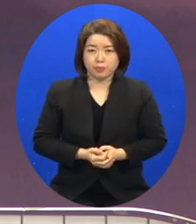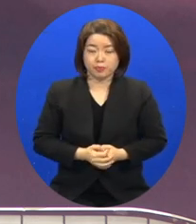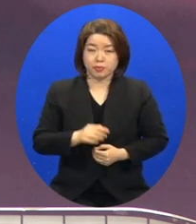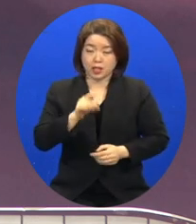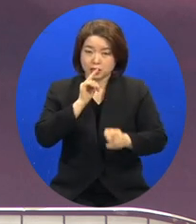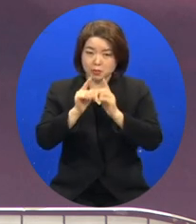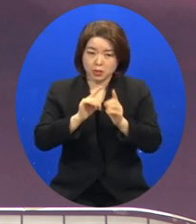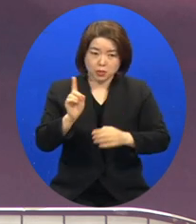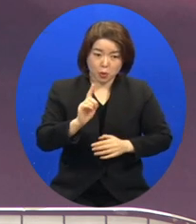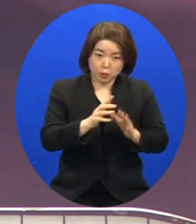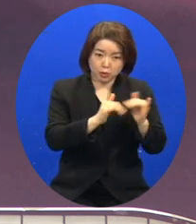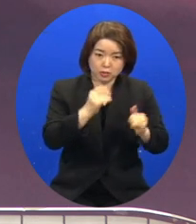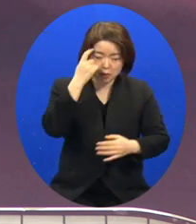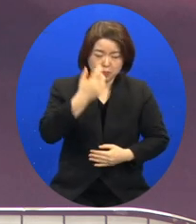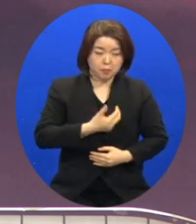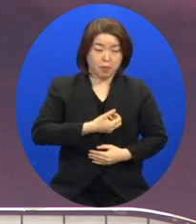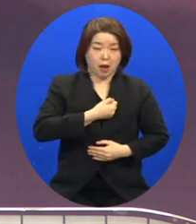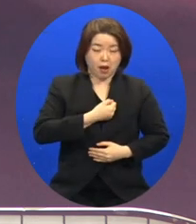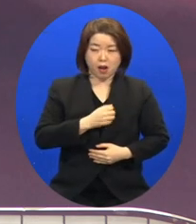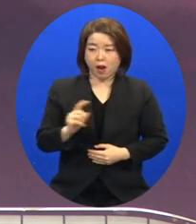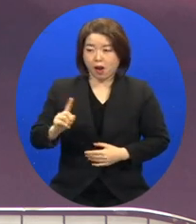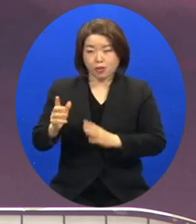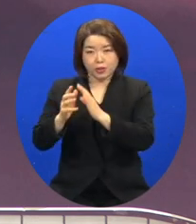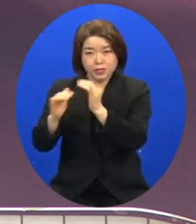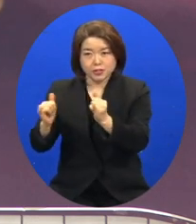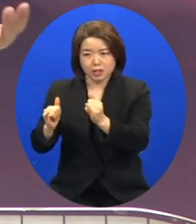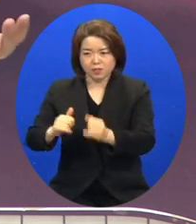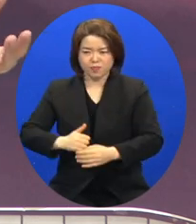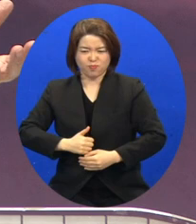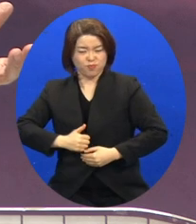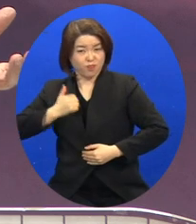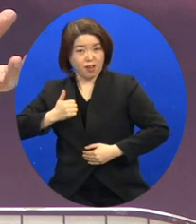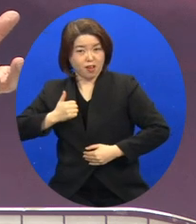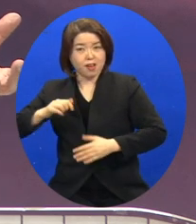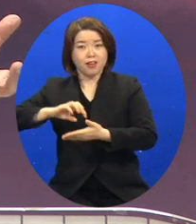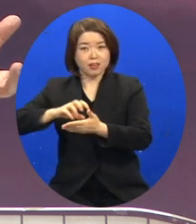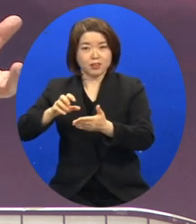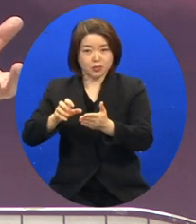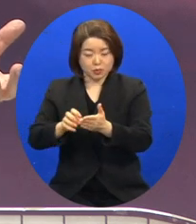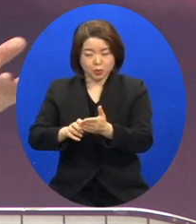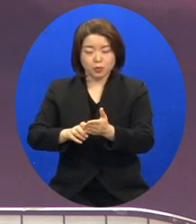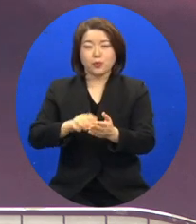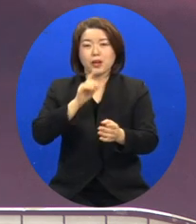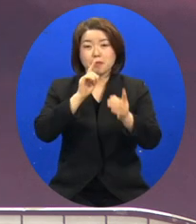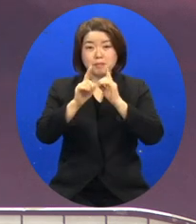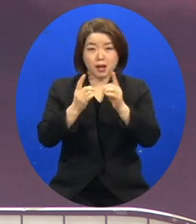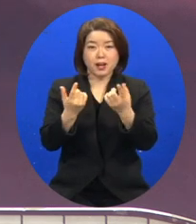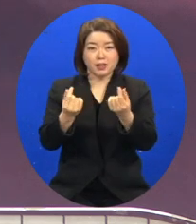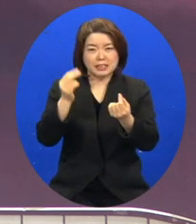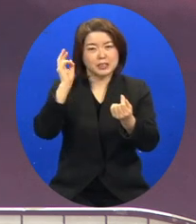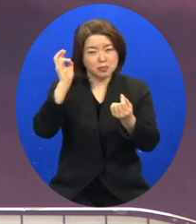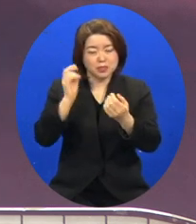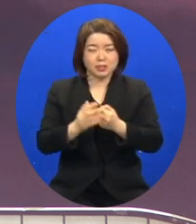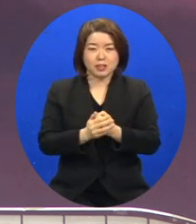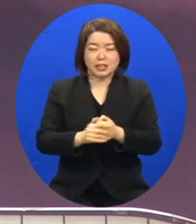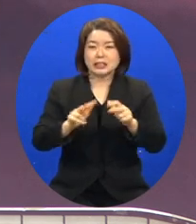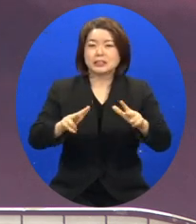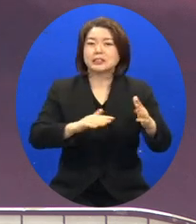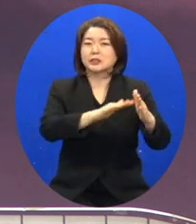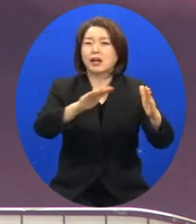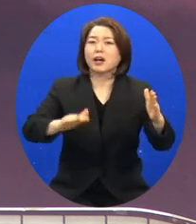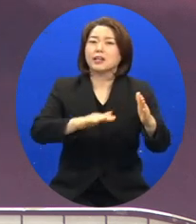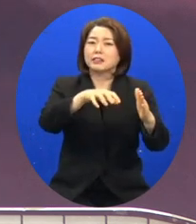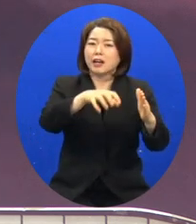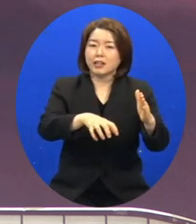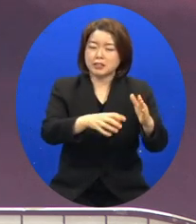충격적이고 어떤 사람에게 를 아주 화가 날만한 말 입니다 지금 현재 가정 안에서 서로